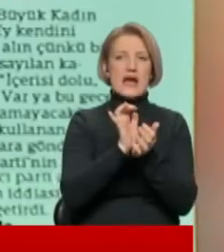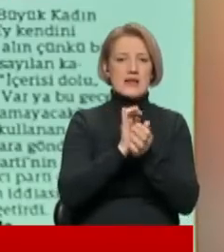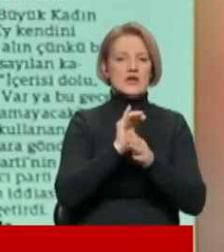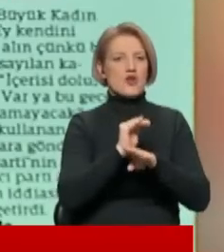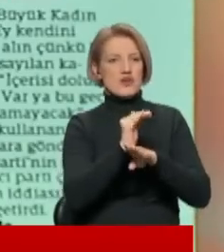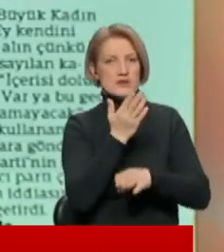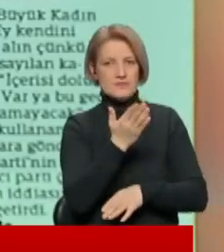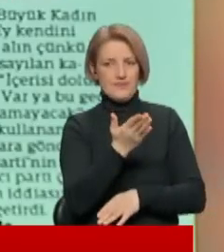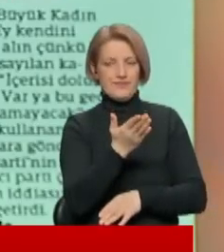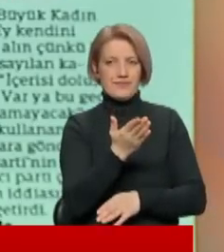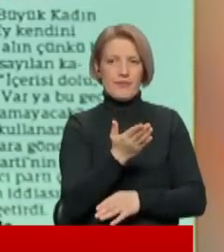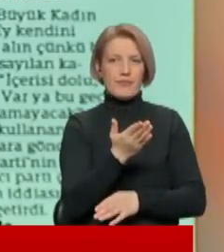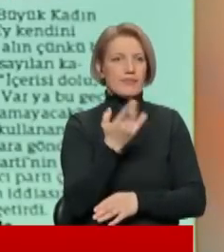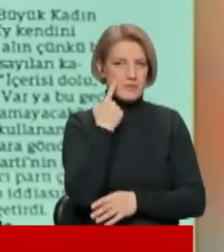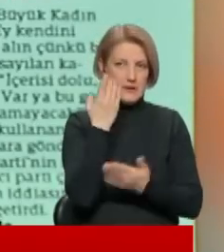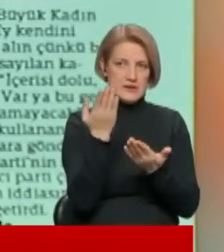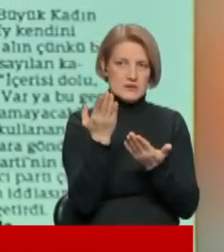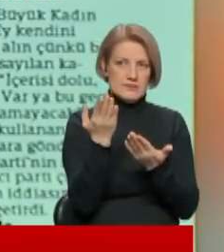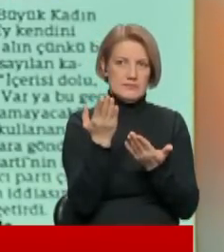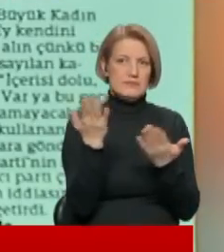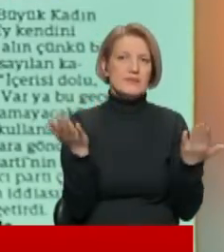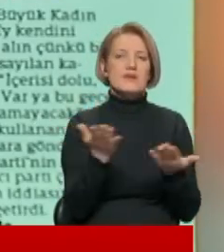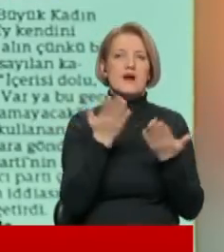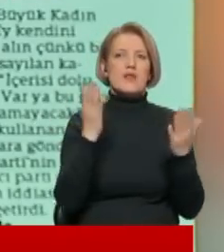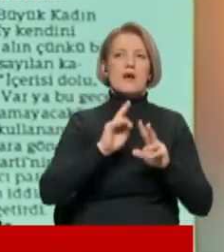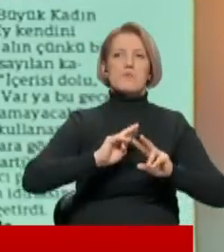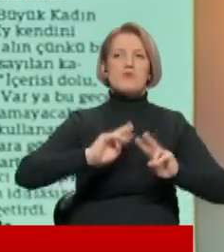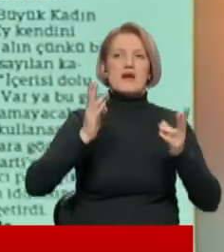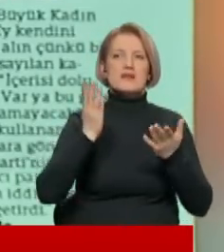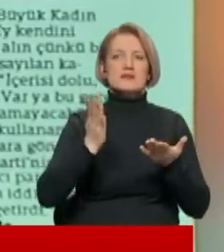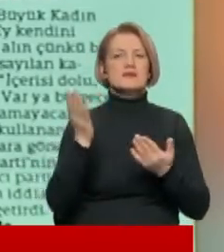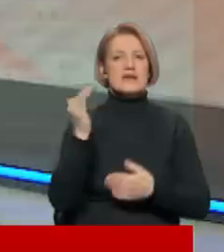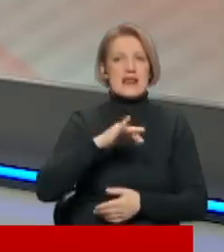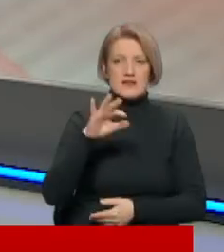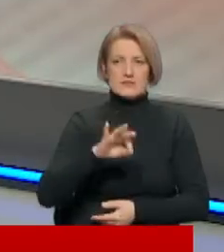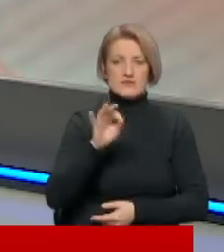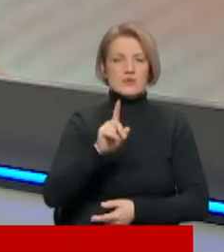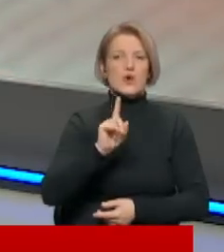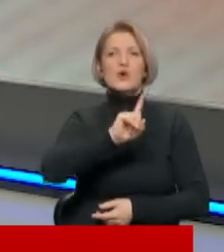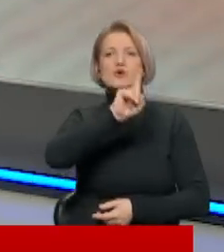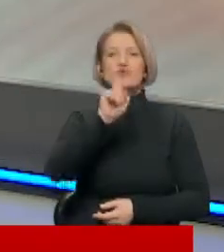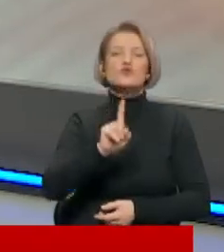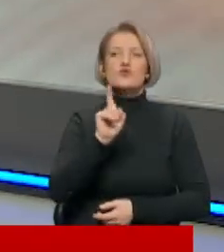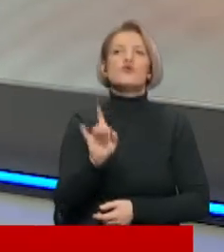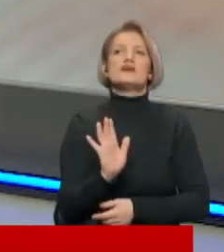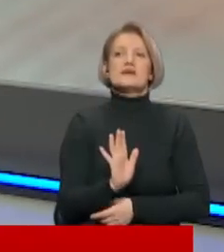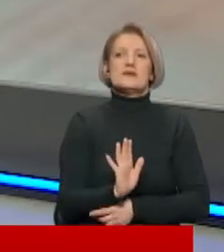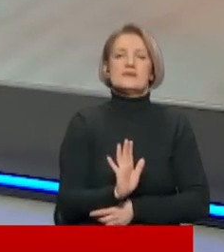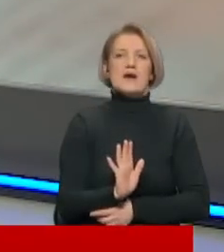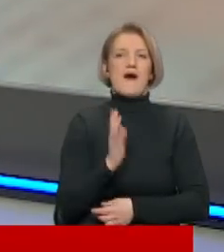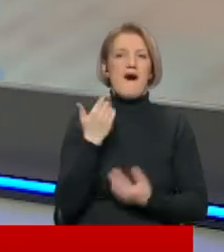yaşayışı yaşantısı işte bakın Ne kadar model gelelim şimdi o kritik soru sorulmadı